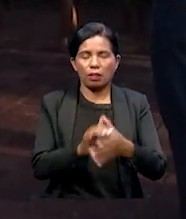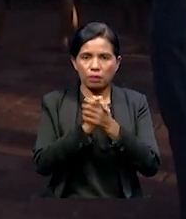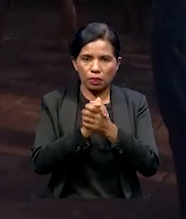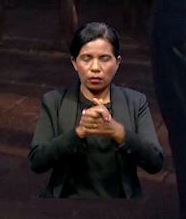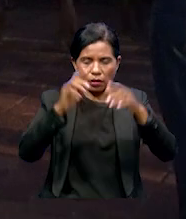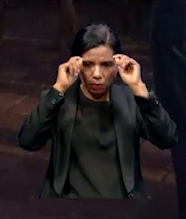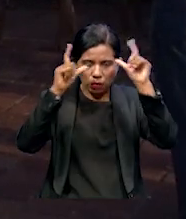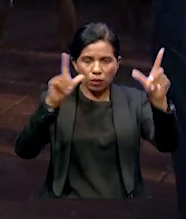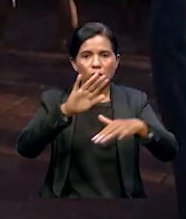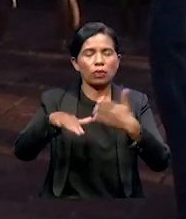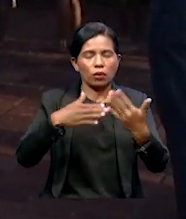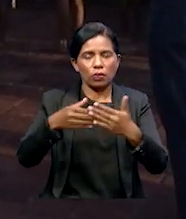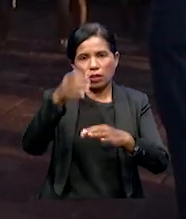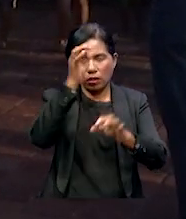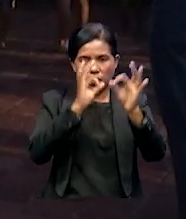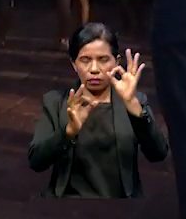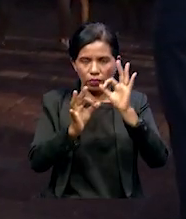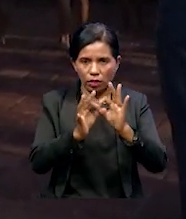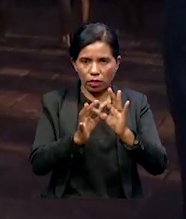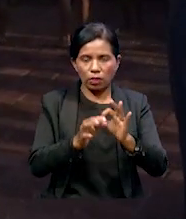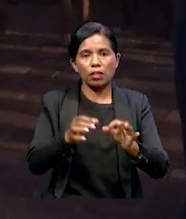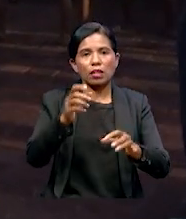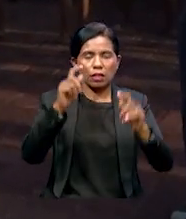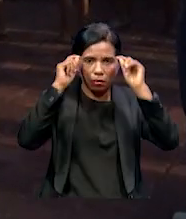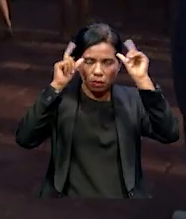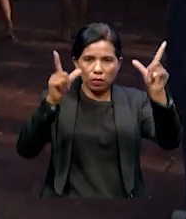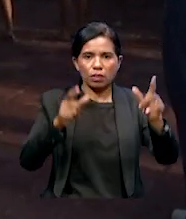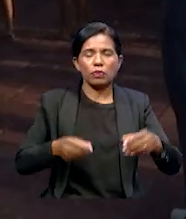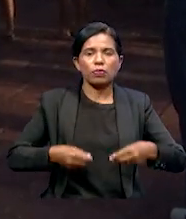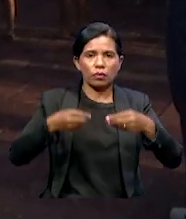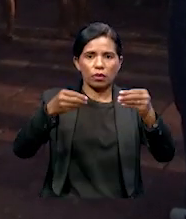fier, ita Timor Wanser nya domin ba maromak. Liu-liu,